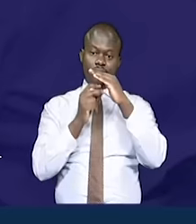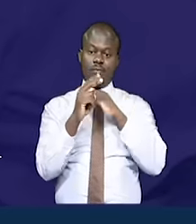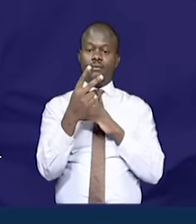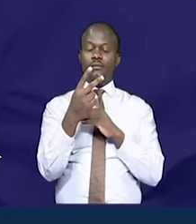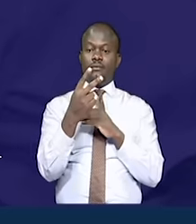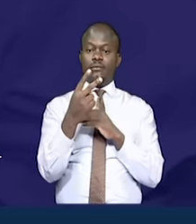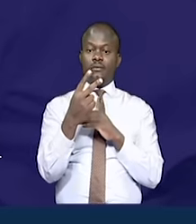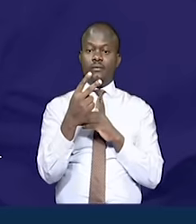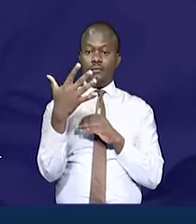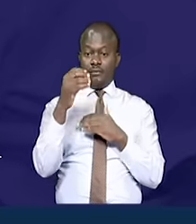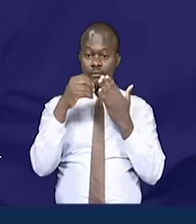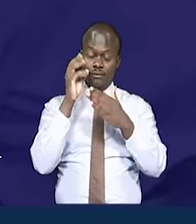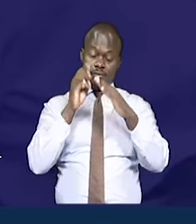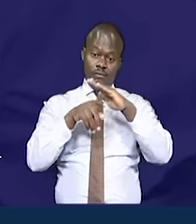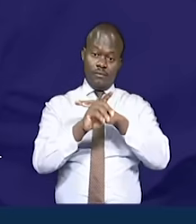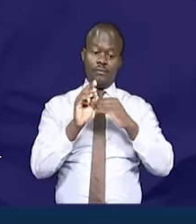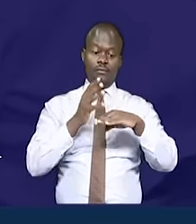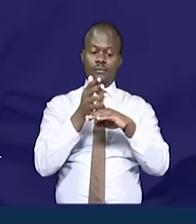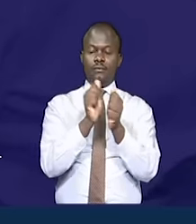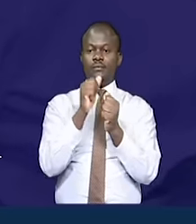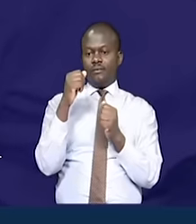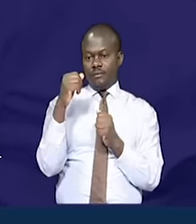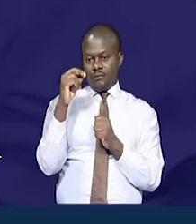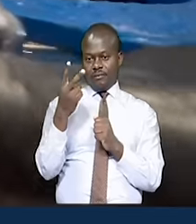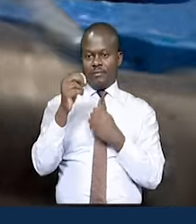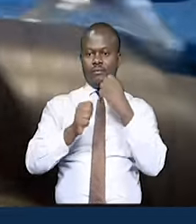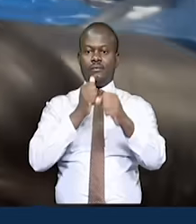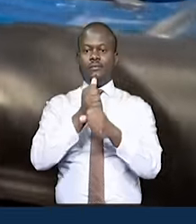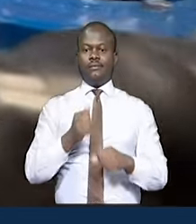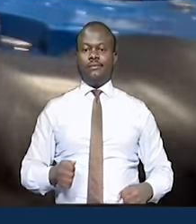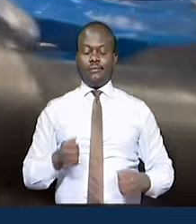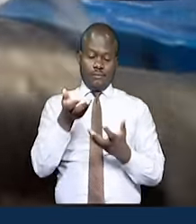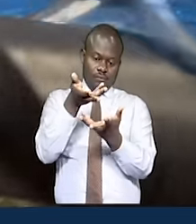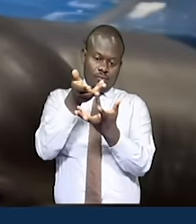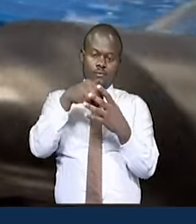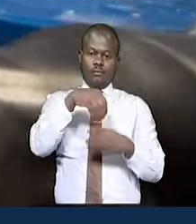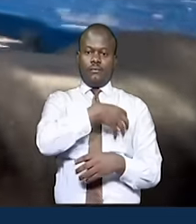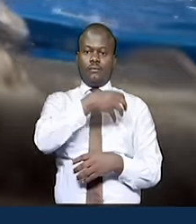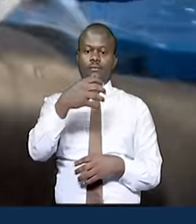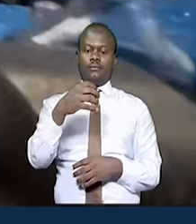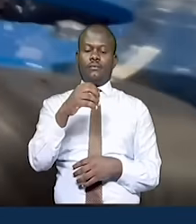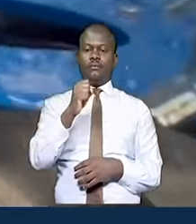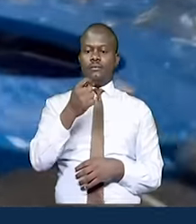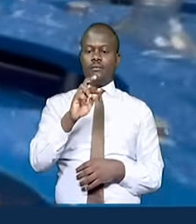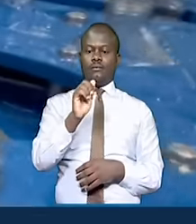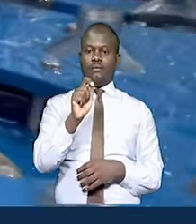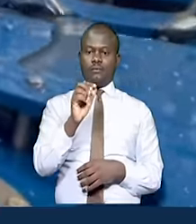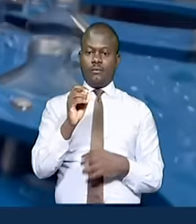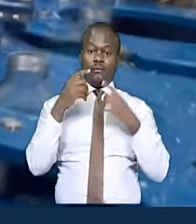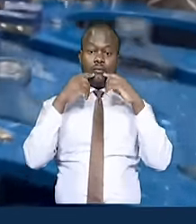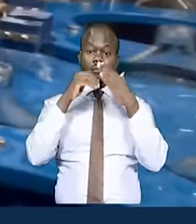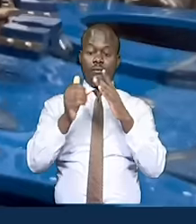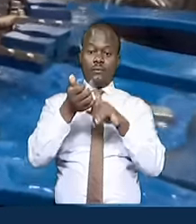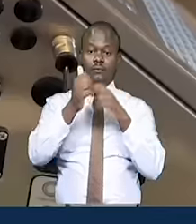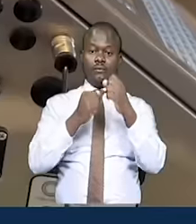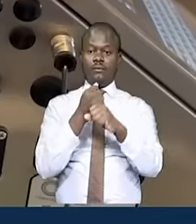2050 akazinjiza 12,000 by'amadorari ku mwaka. Umusesenguzi mu bukungu Habyarimana Straton asobanura ko ibyagezweho mu